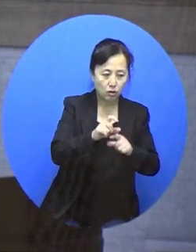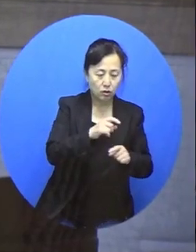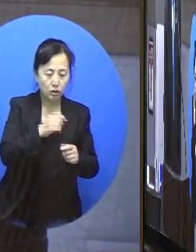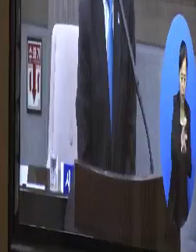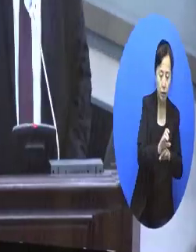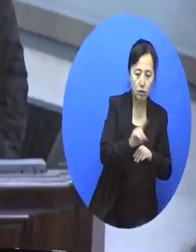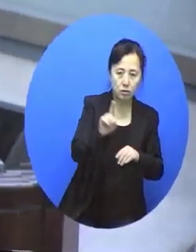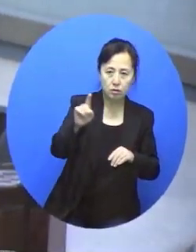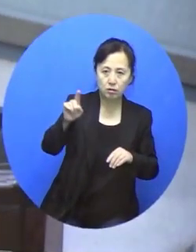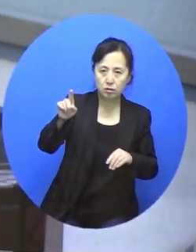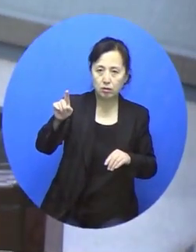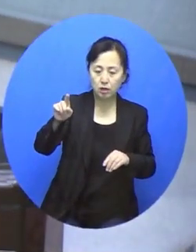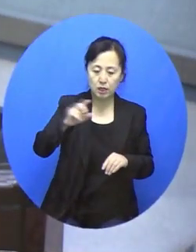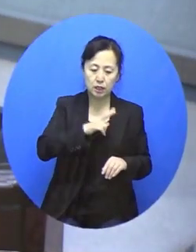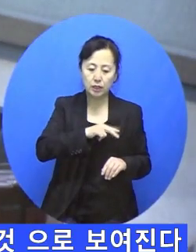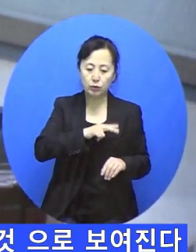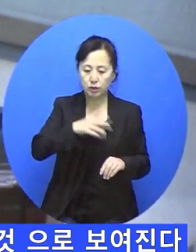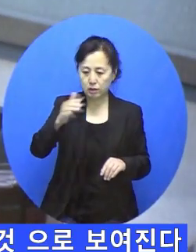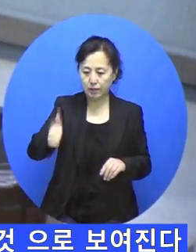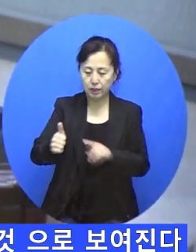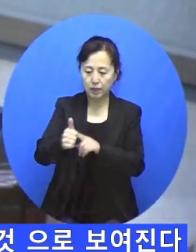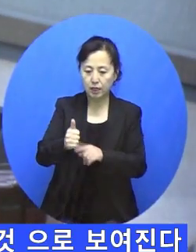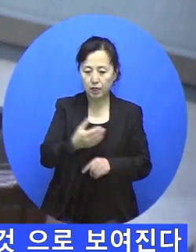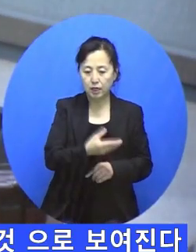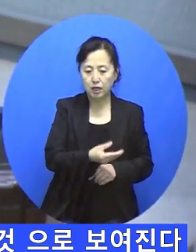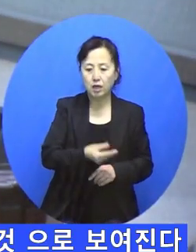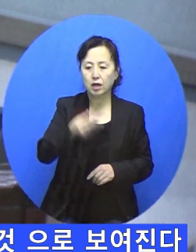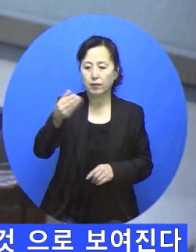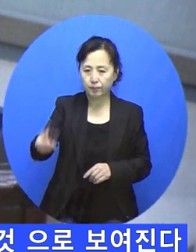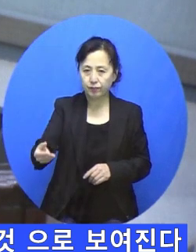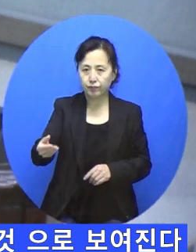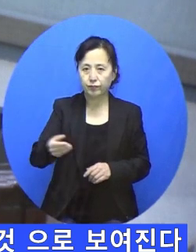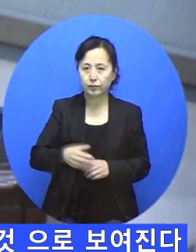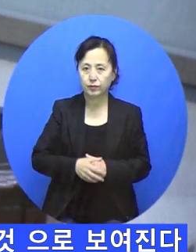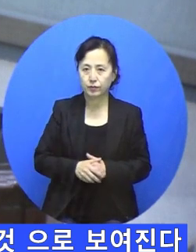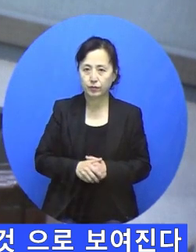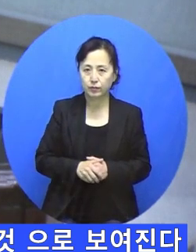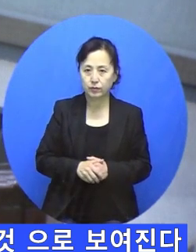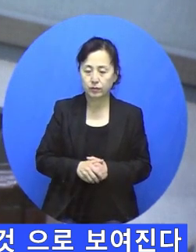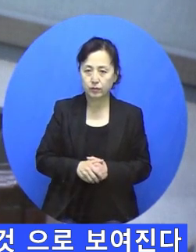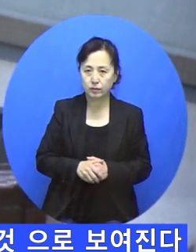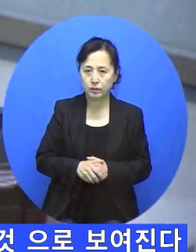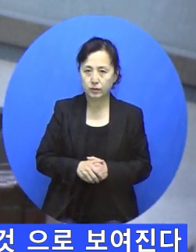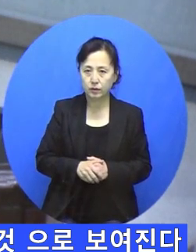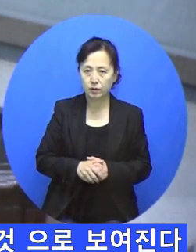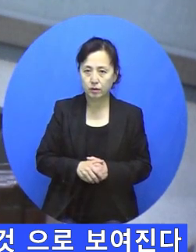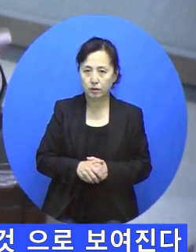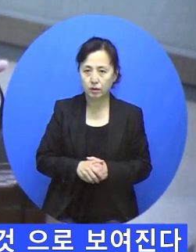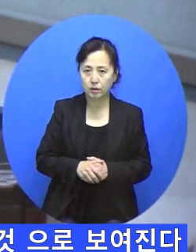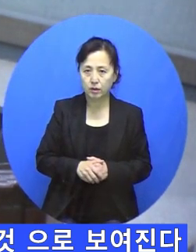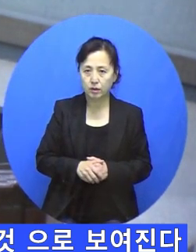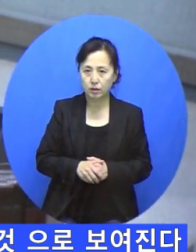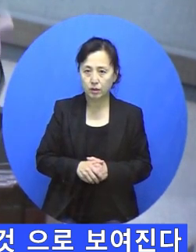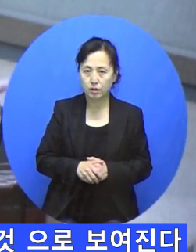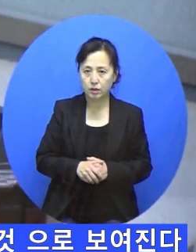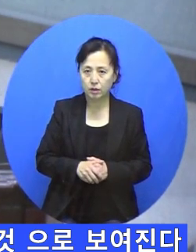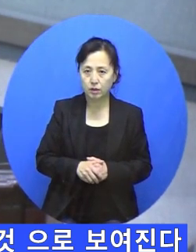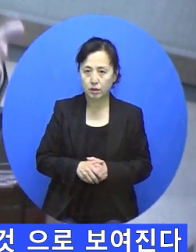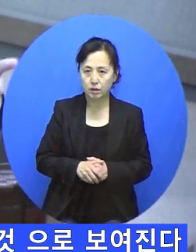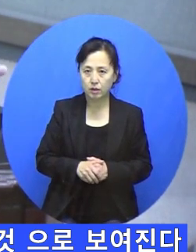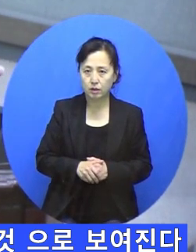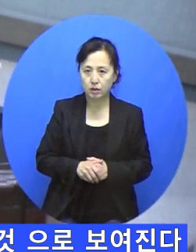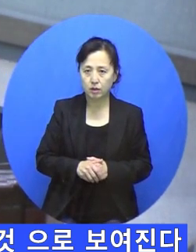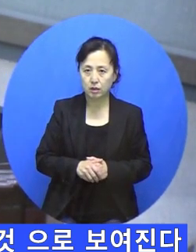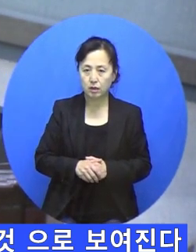올리겠습니다. 시장님께서 본 의원을 너무 좀 과대평가하시는 것 같습니다. 물론 의원이 대안을 가지고 지적을 하고